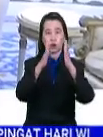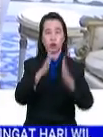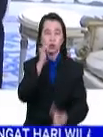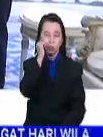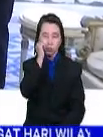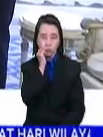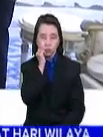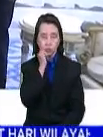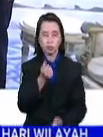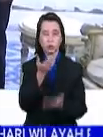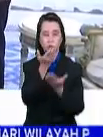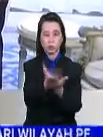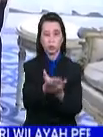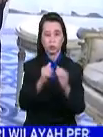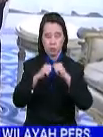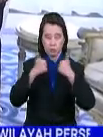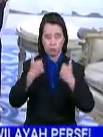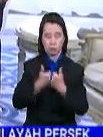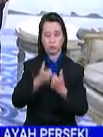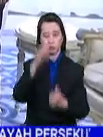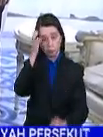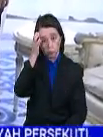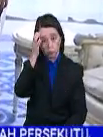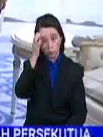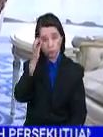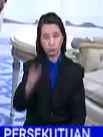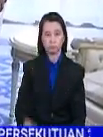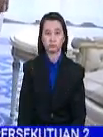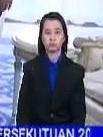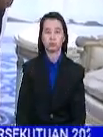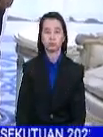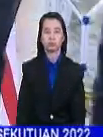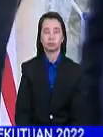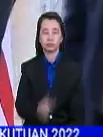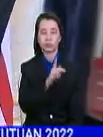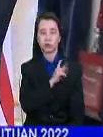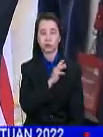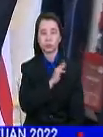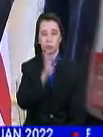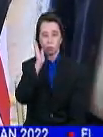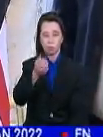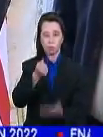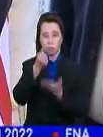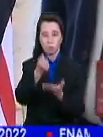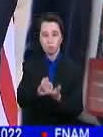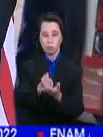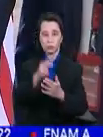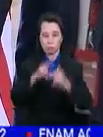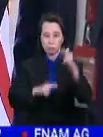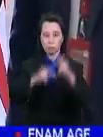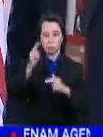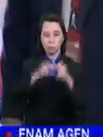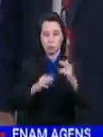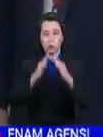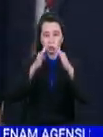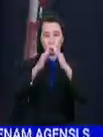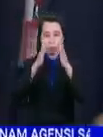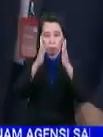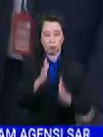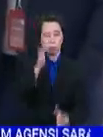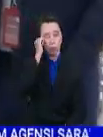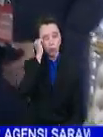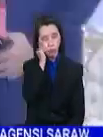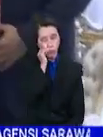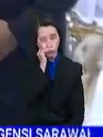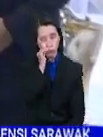yang dicadangkan oleh persatuan hungnam siang srawa ketemu menteri akan membantu dalam pembinaan rumah orang tua itu